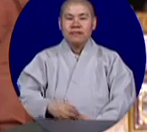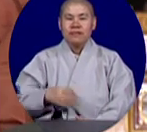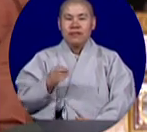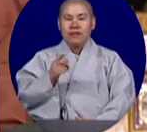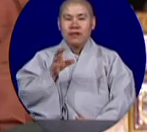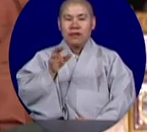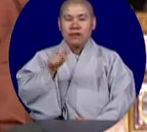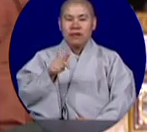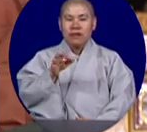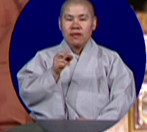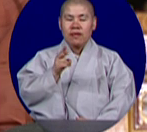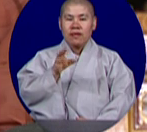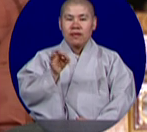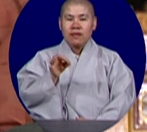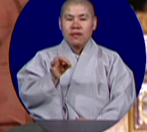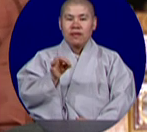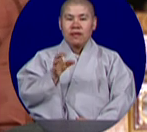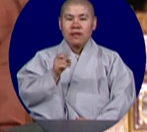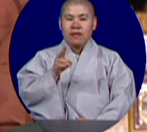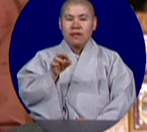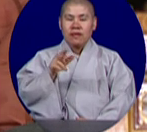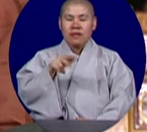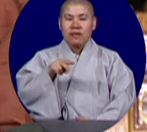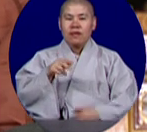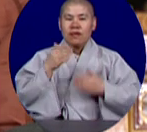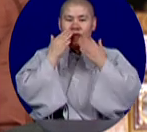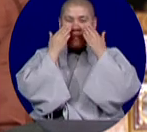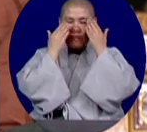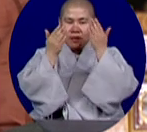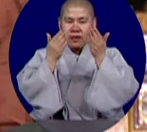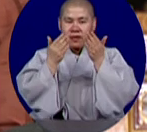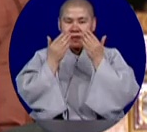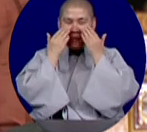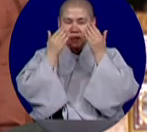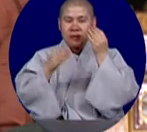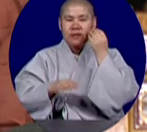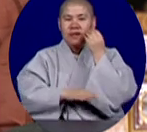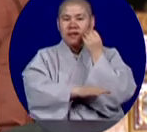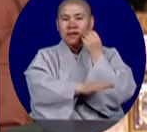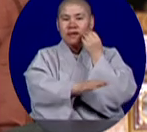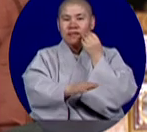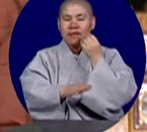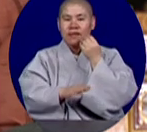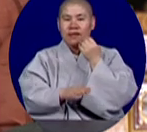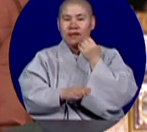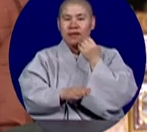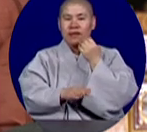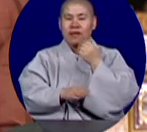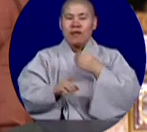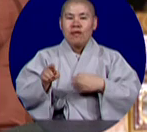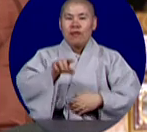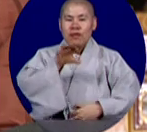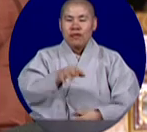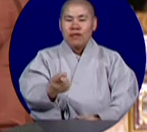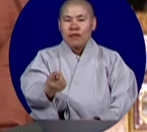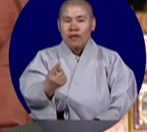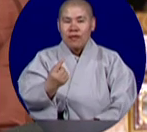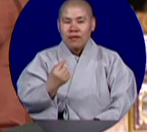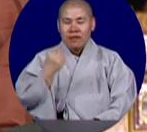영역영자야. 영력한 분명하고 분명한 그림자야. 하철에오 어느 곳에서